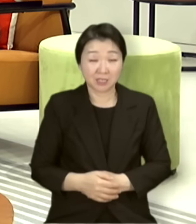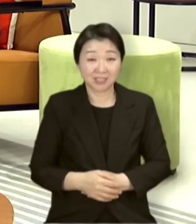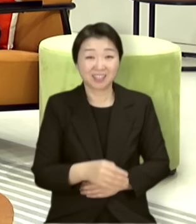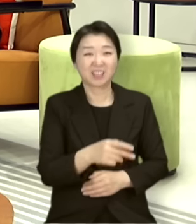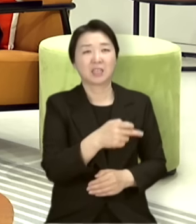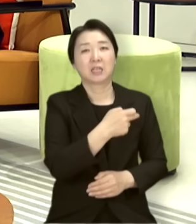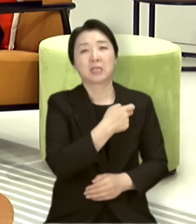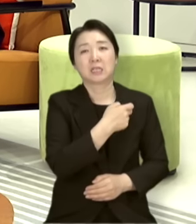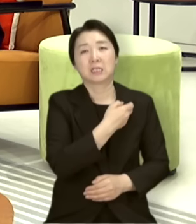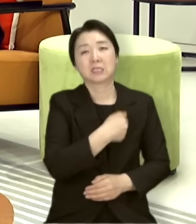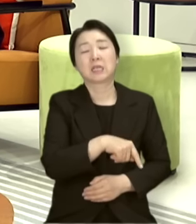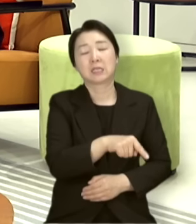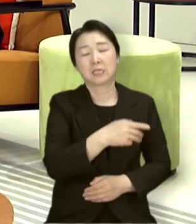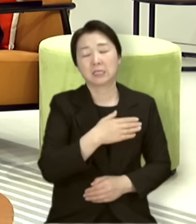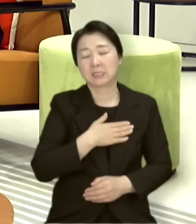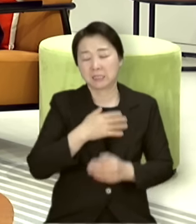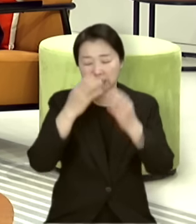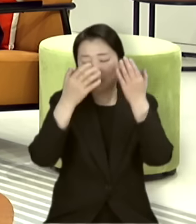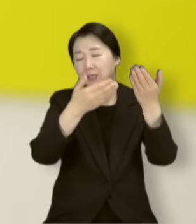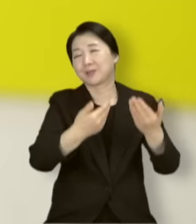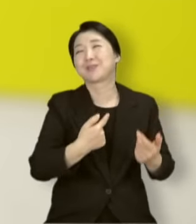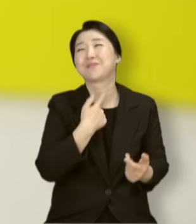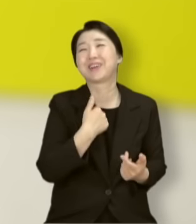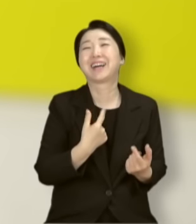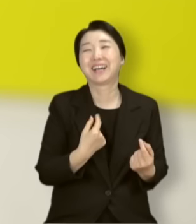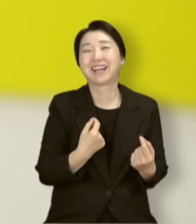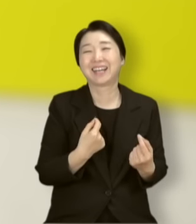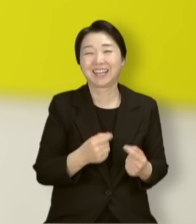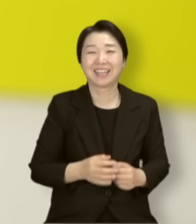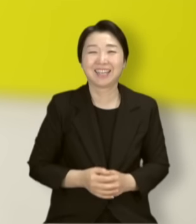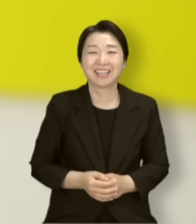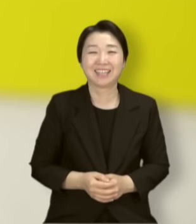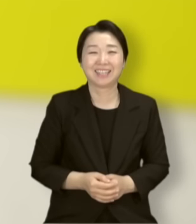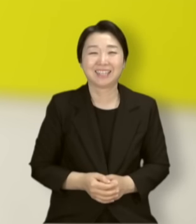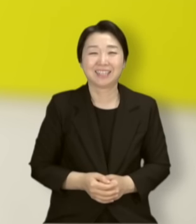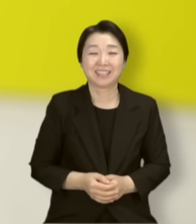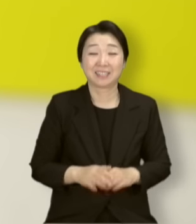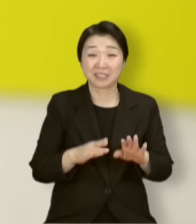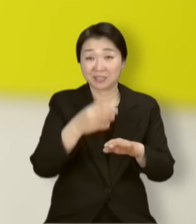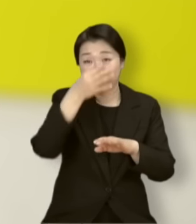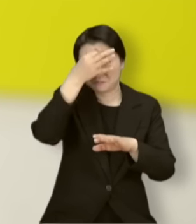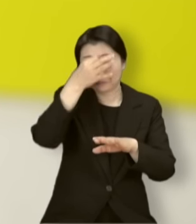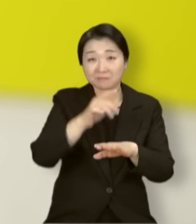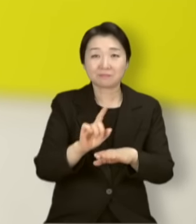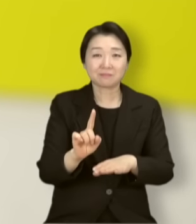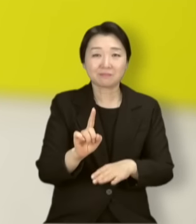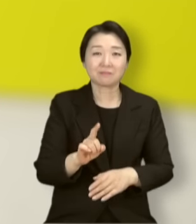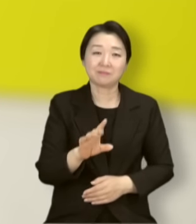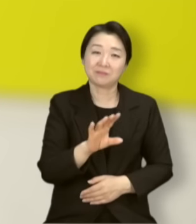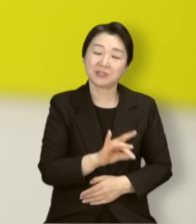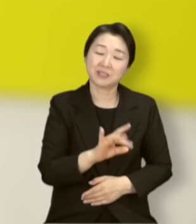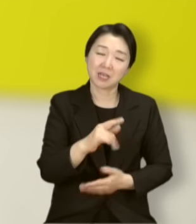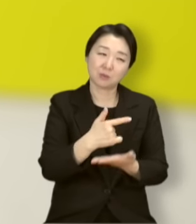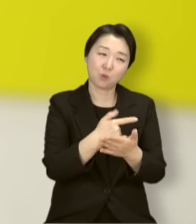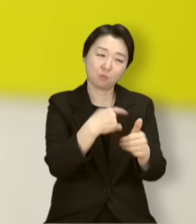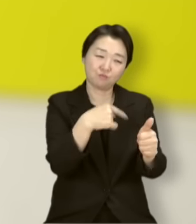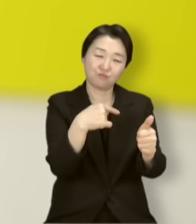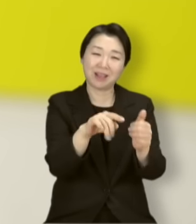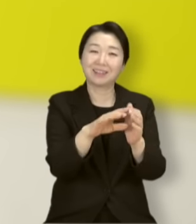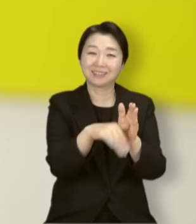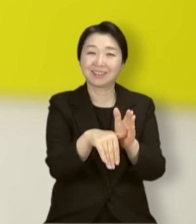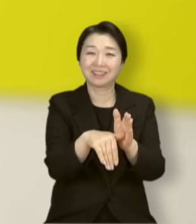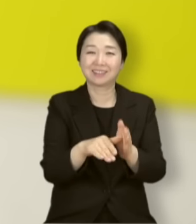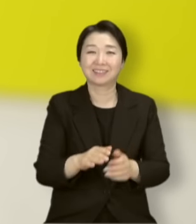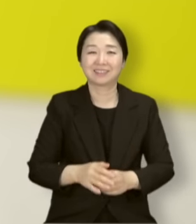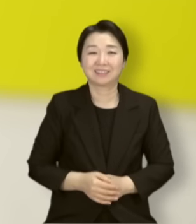고생을 시키는 거지요. 네. 근데 저도 지금도 좀 미안한 게 가끔은 논문 지도를 하다가 네.